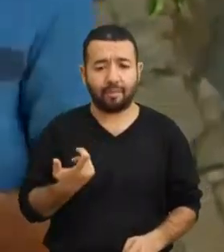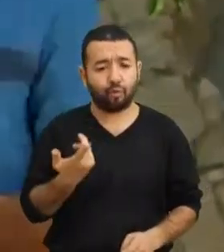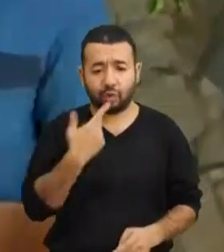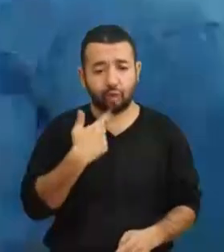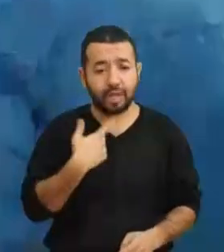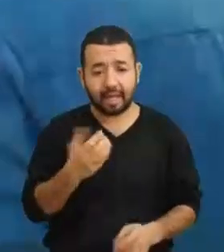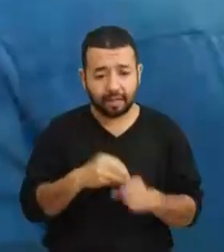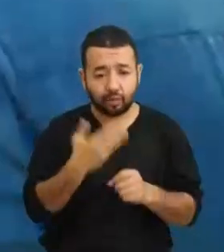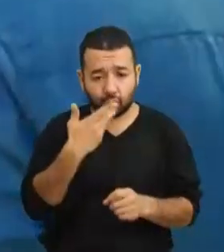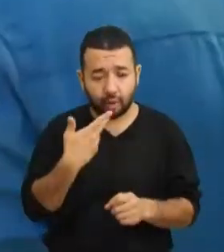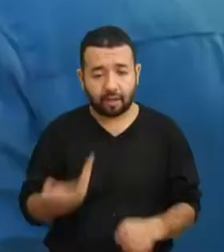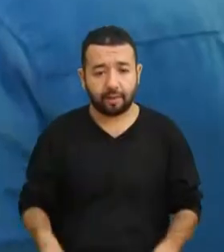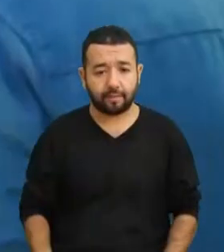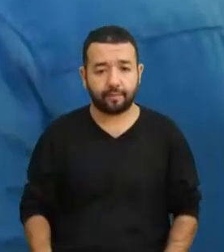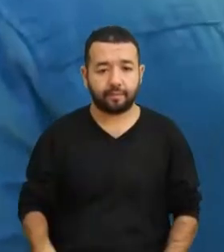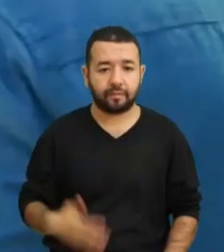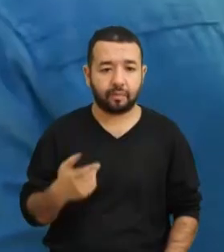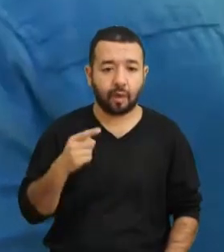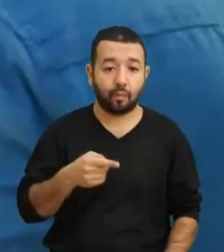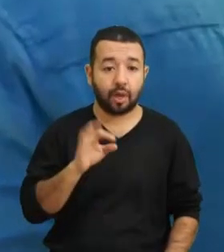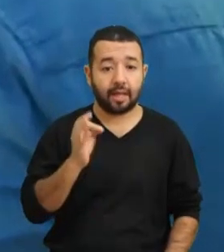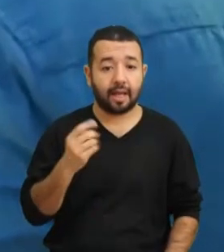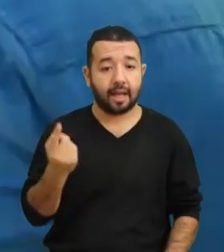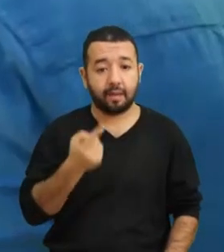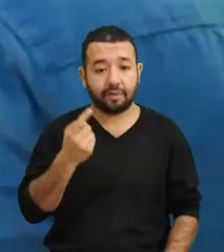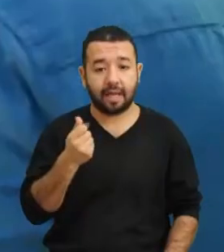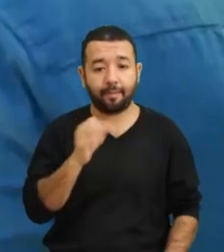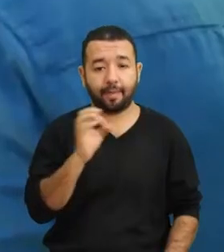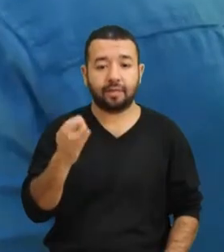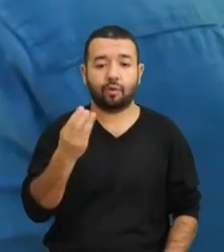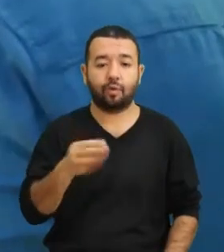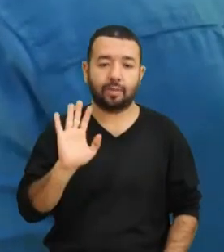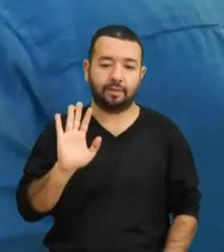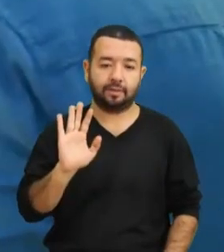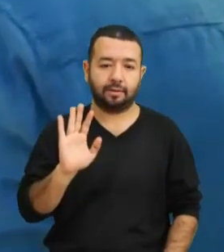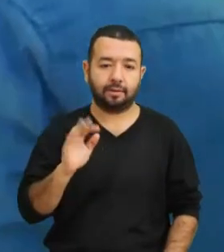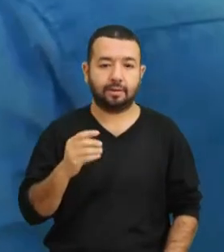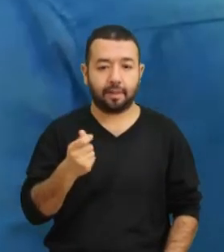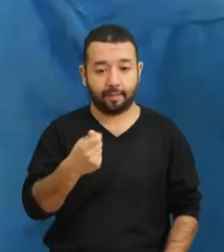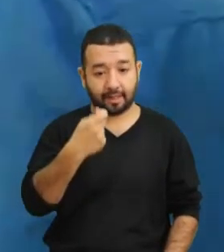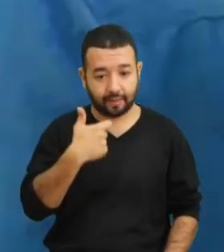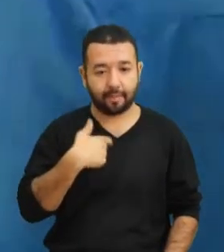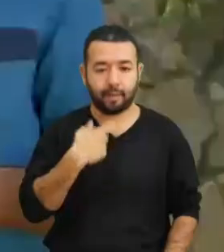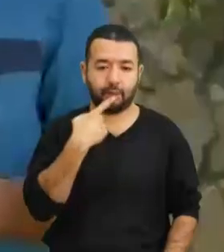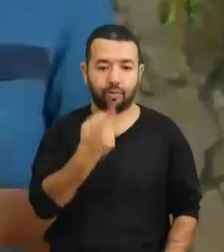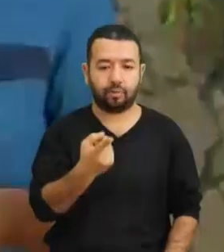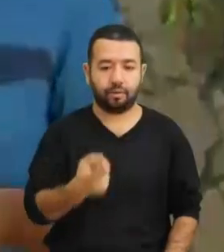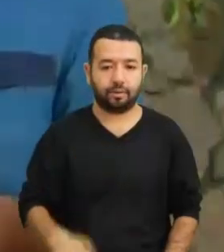tavsiye, onu söyle. Efendim, yani bu kadar değerli bir şey parasız olmaz. Canlıyı vereyim, ben de canlanayım,